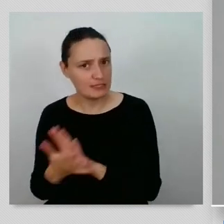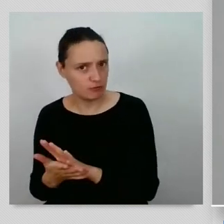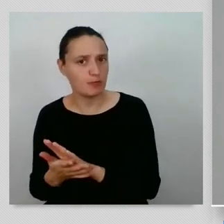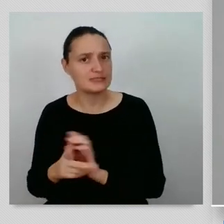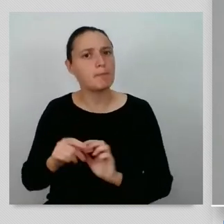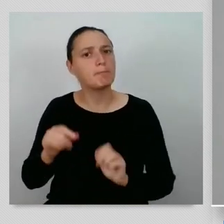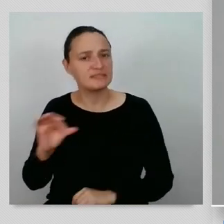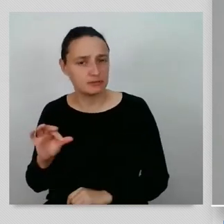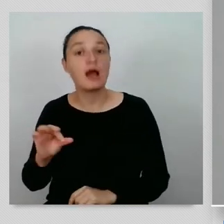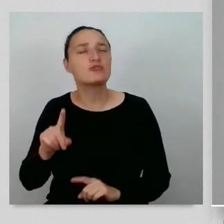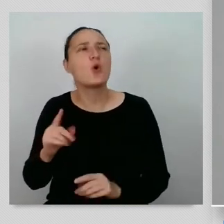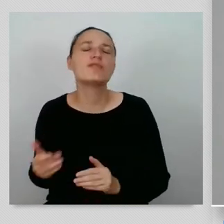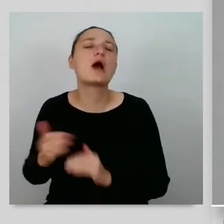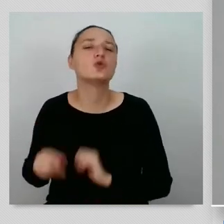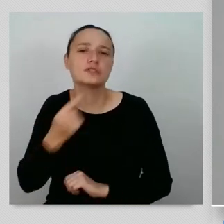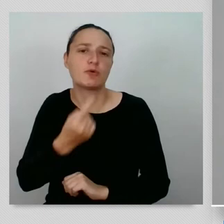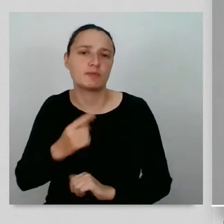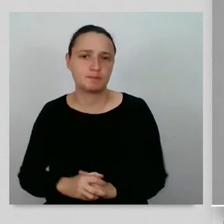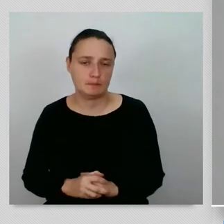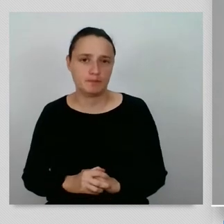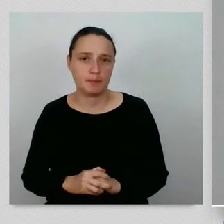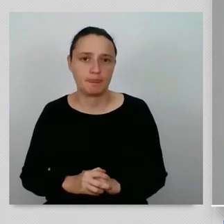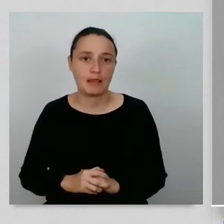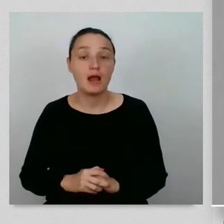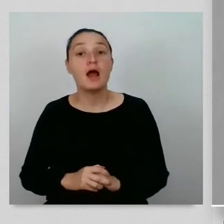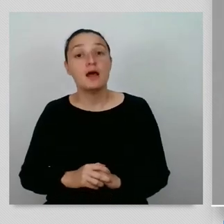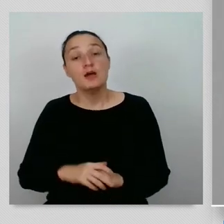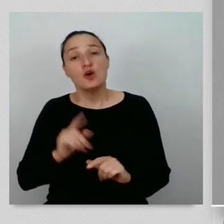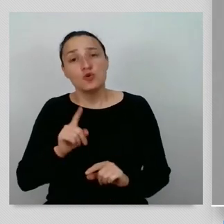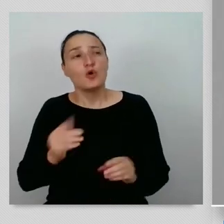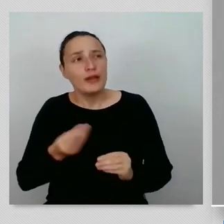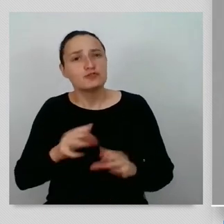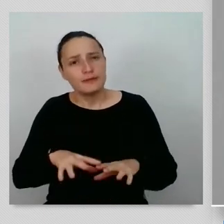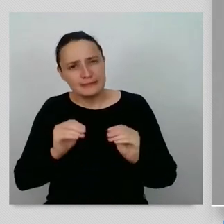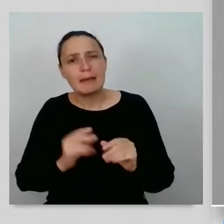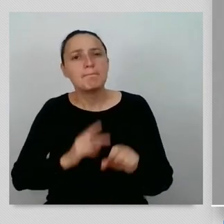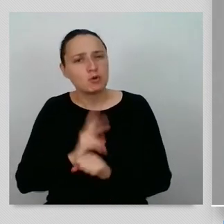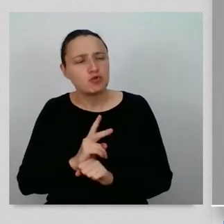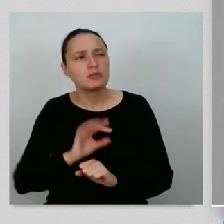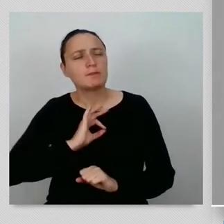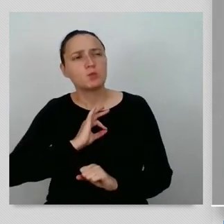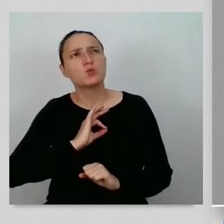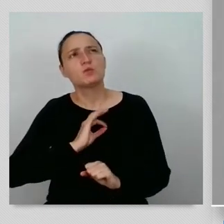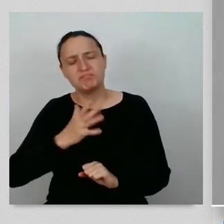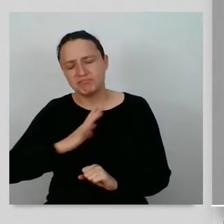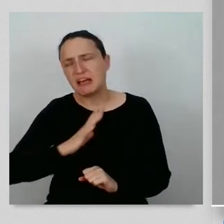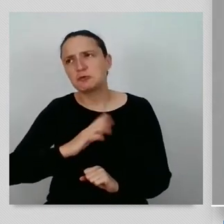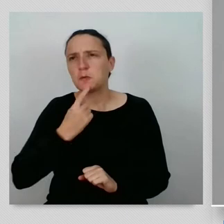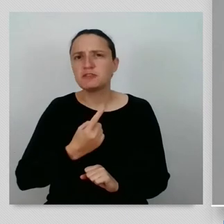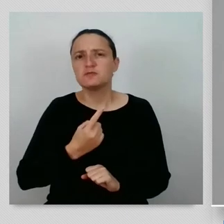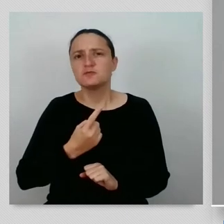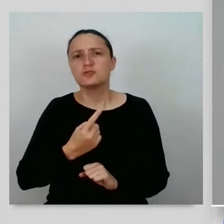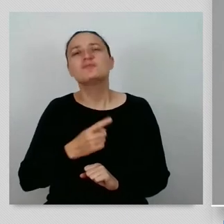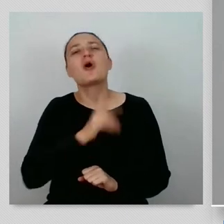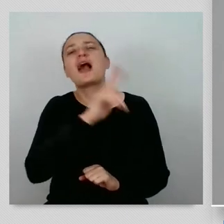ale o tym na koniec. W tym słowach mojego wstępu też na początku, to myślę, że warto, bo każdy z nas, kiedy mówimy o